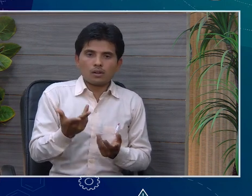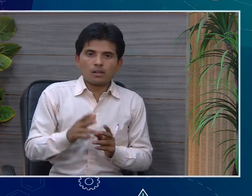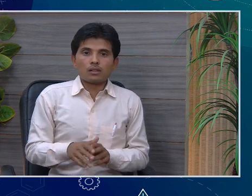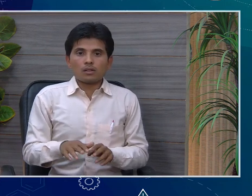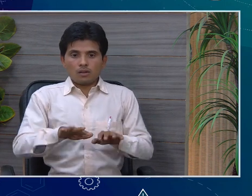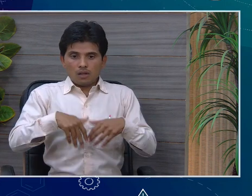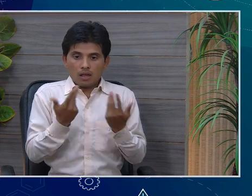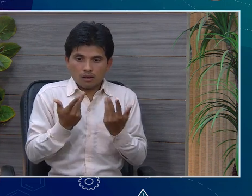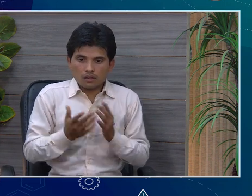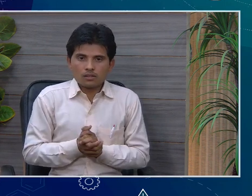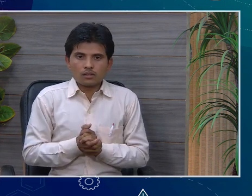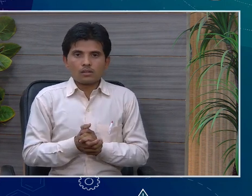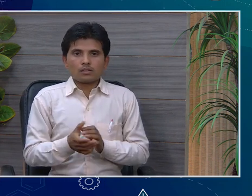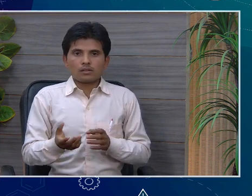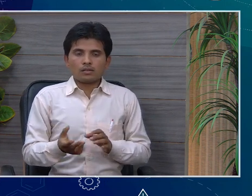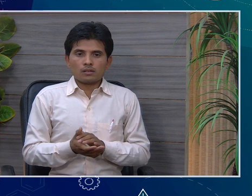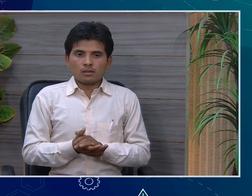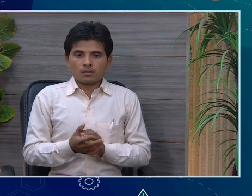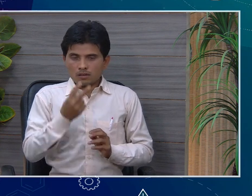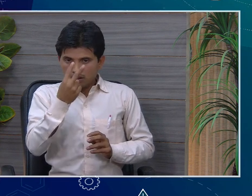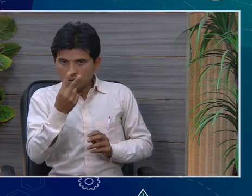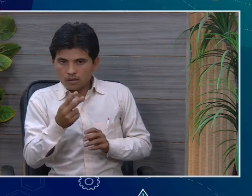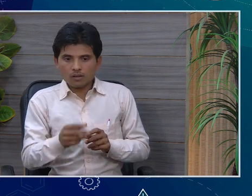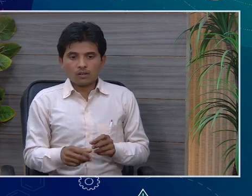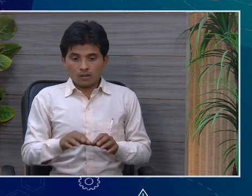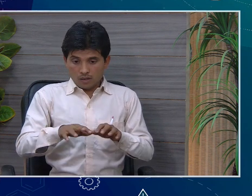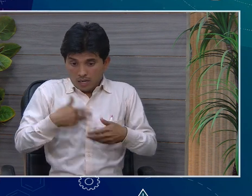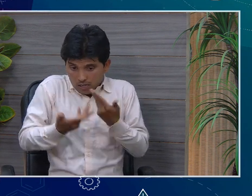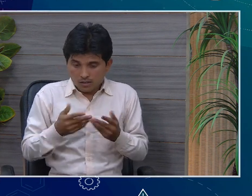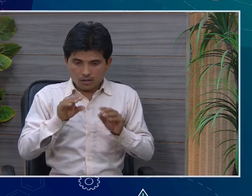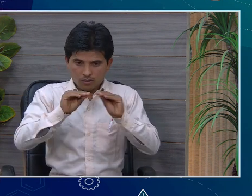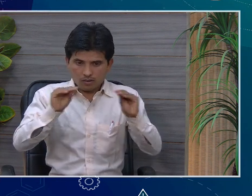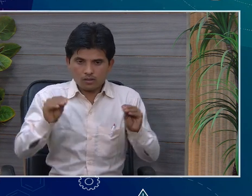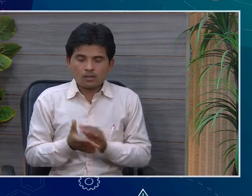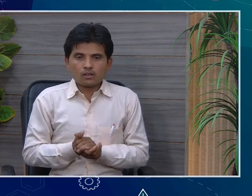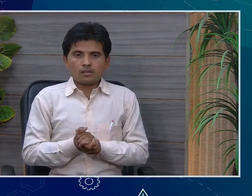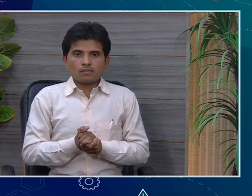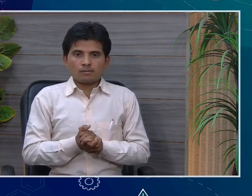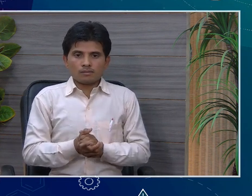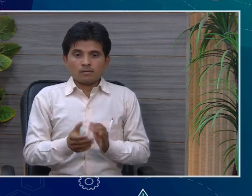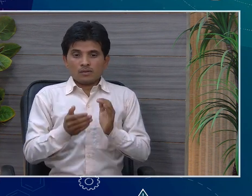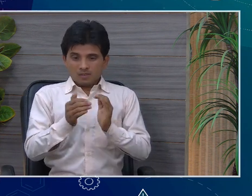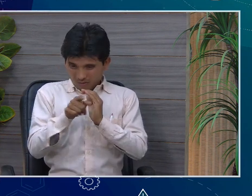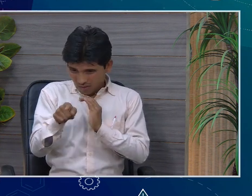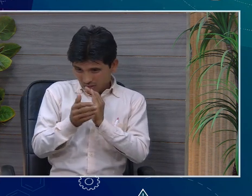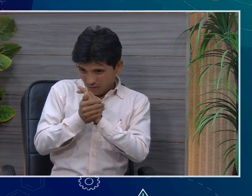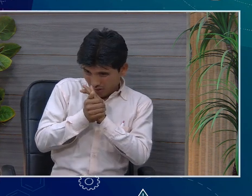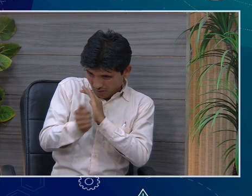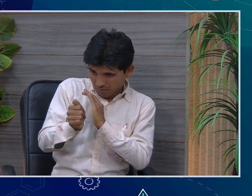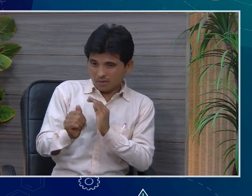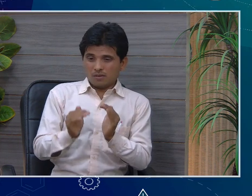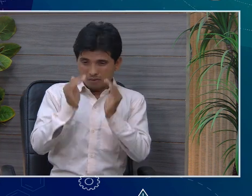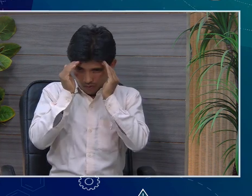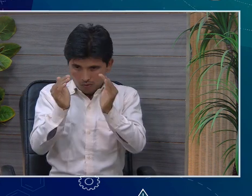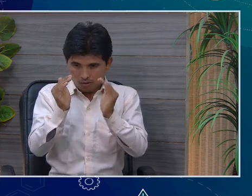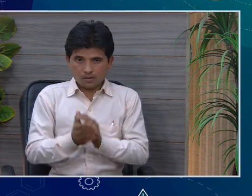मीन जाट से एक है जिसके द्वारा हम इसको देख सकते कि कैसे किया है वह यार ठीक है कि बच्चे की जो एबिलिटीज है उसको फोकस करें